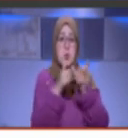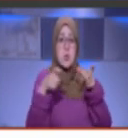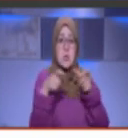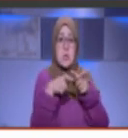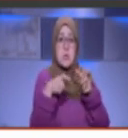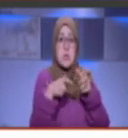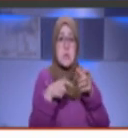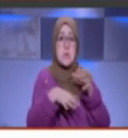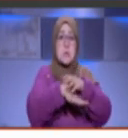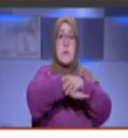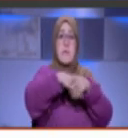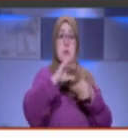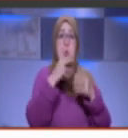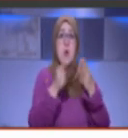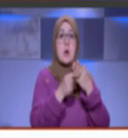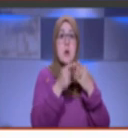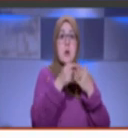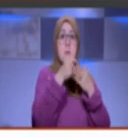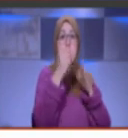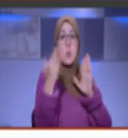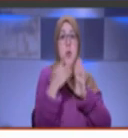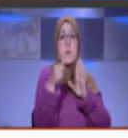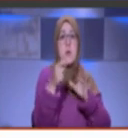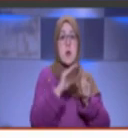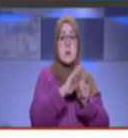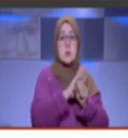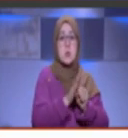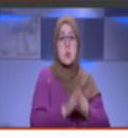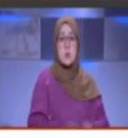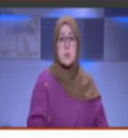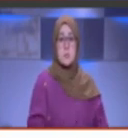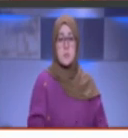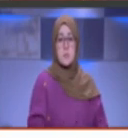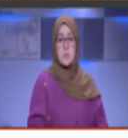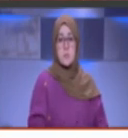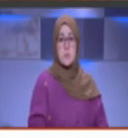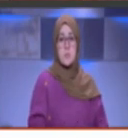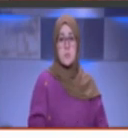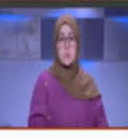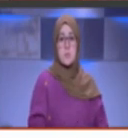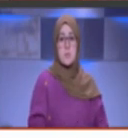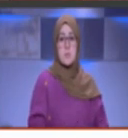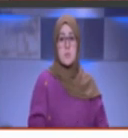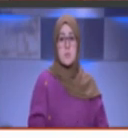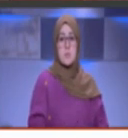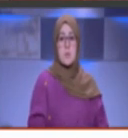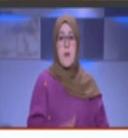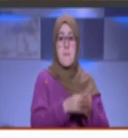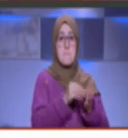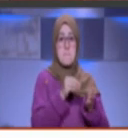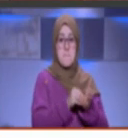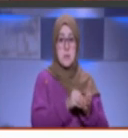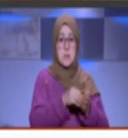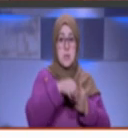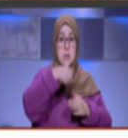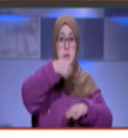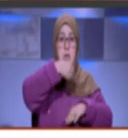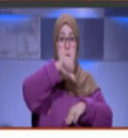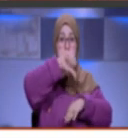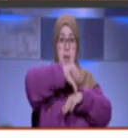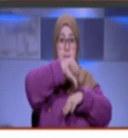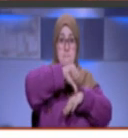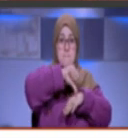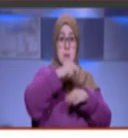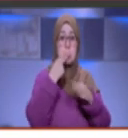الرامية لمواجهة انتشار فيروس كورونا المستجد. بدأت مكاتب البريد في صرف المعاشات